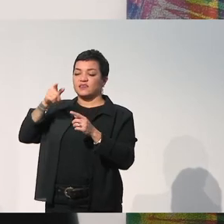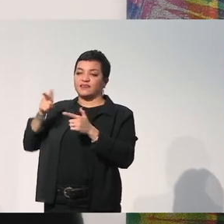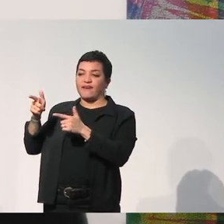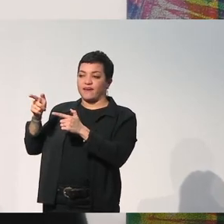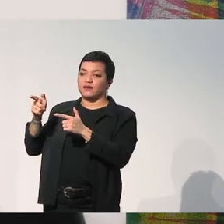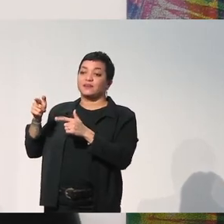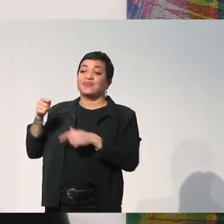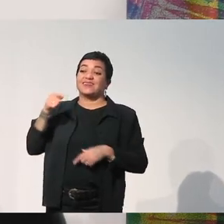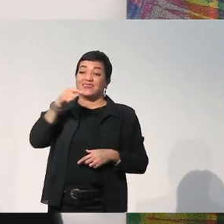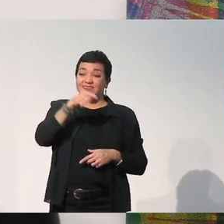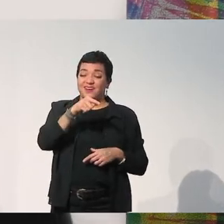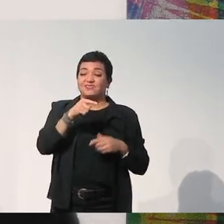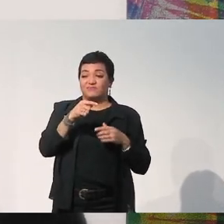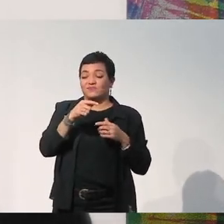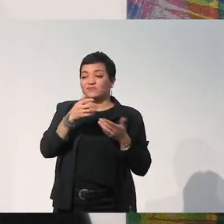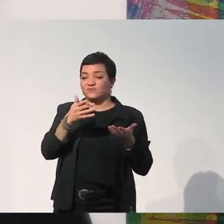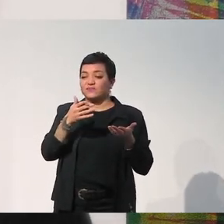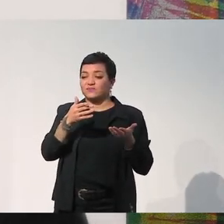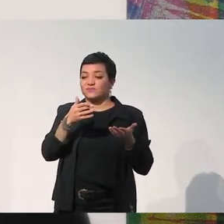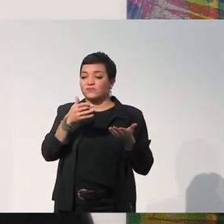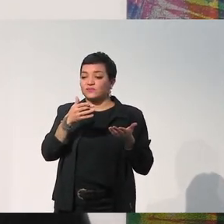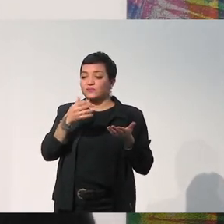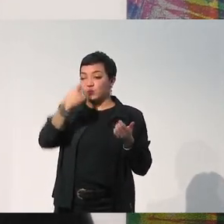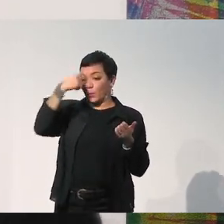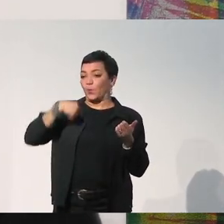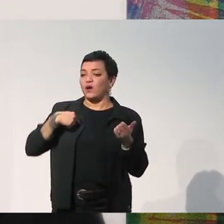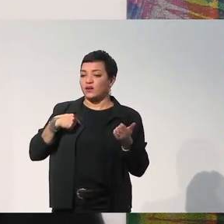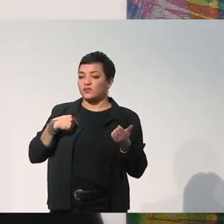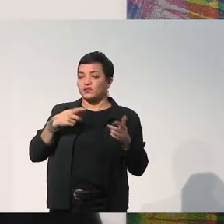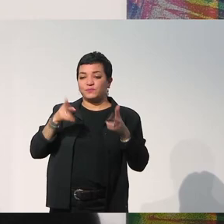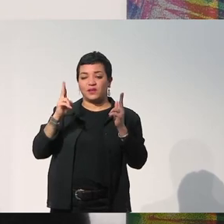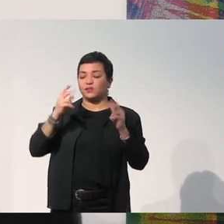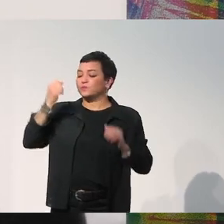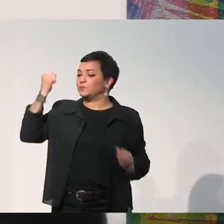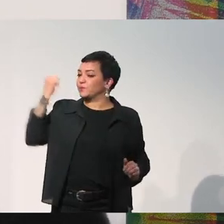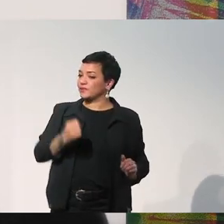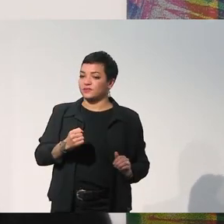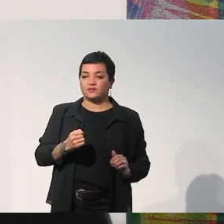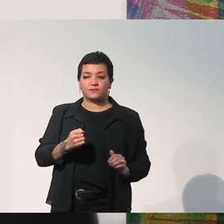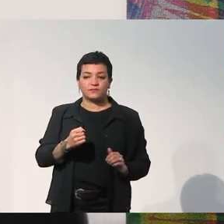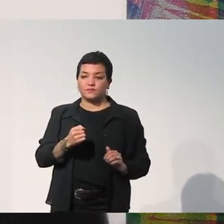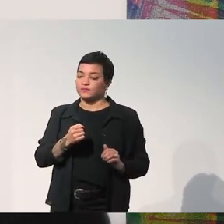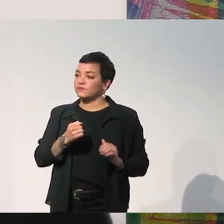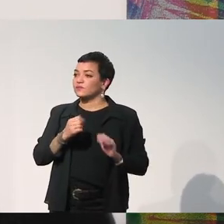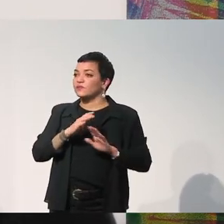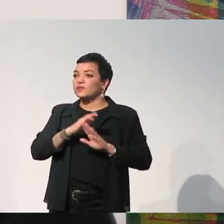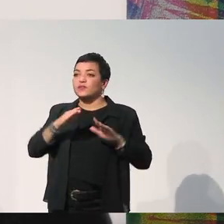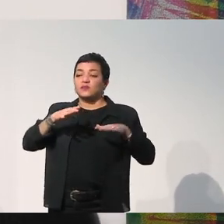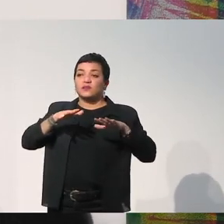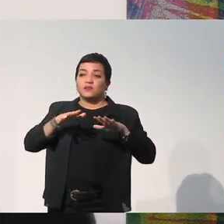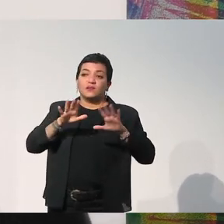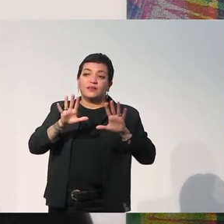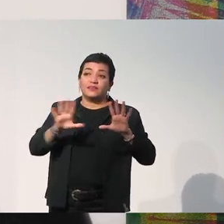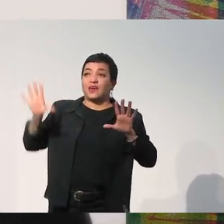guerre, donc octobre 90, est pour moi la pire de la guerre, en fait, parce qu'elle s'est étendue sur la totalité du territoire,